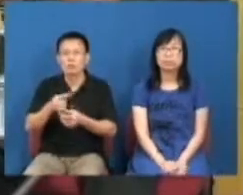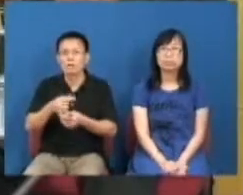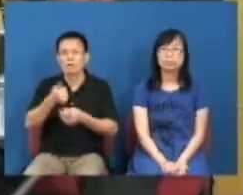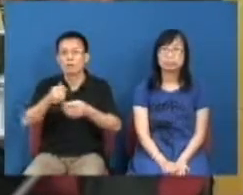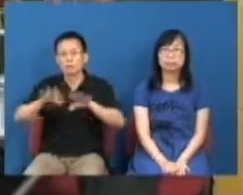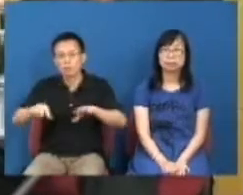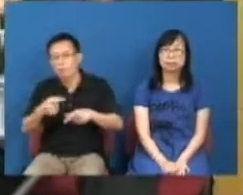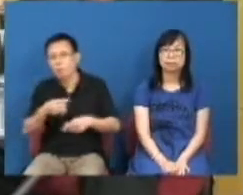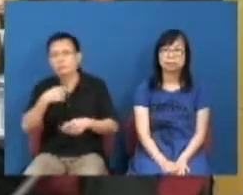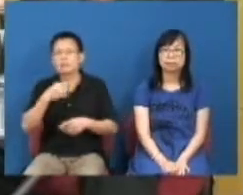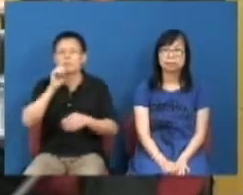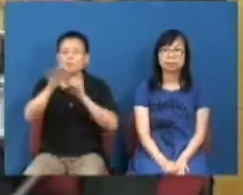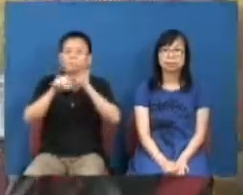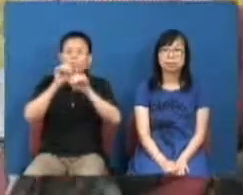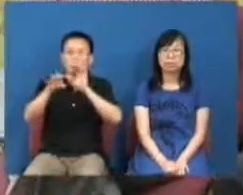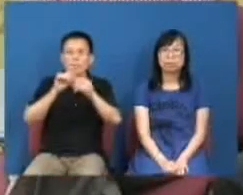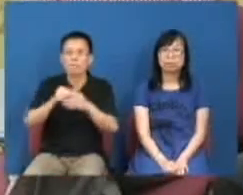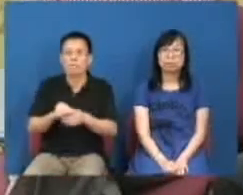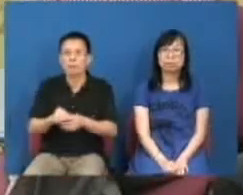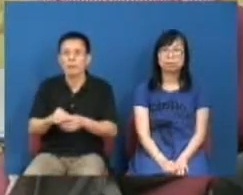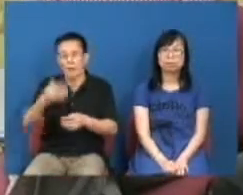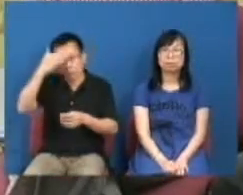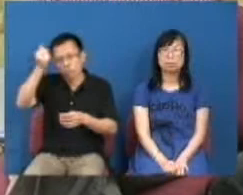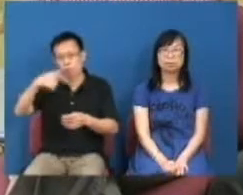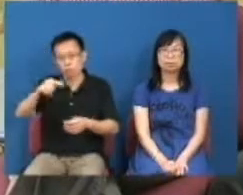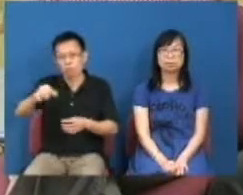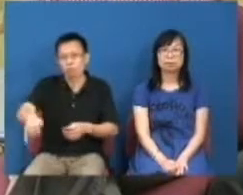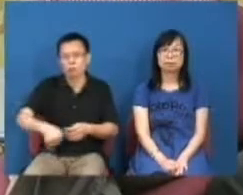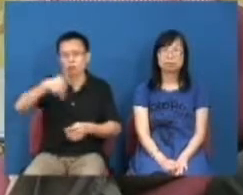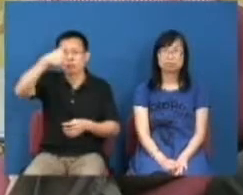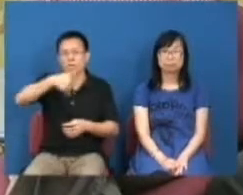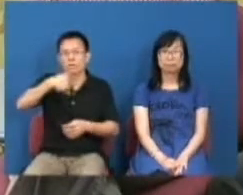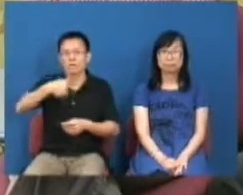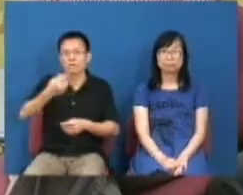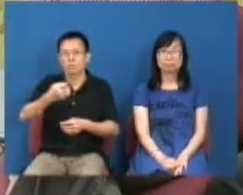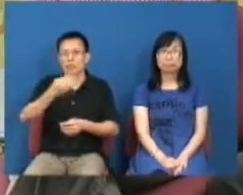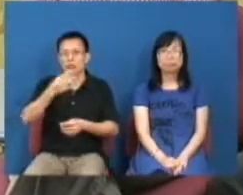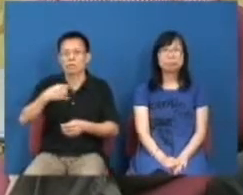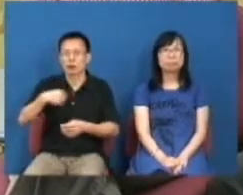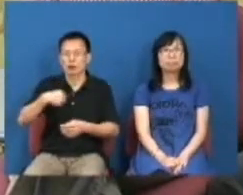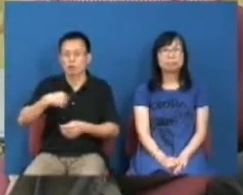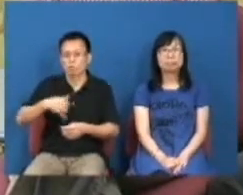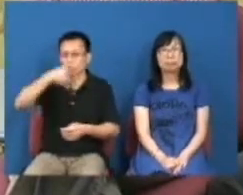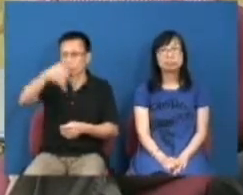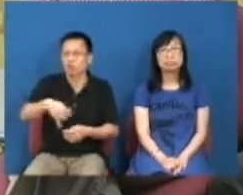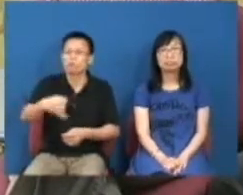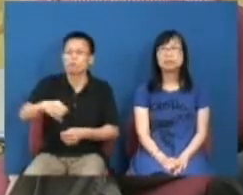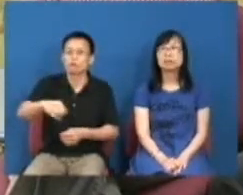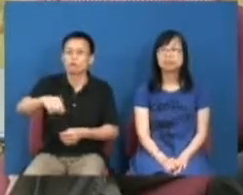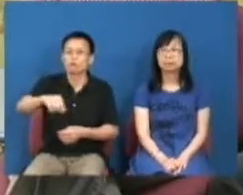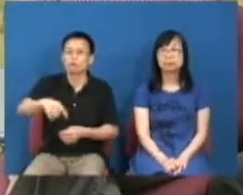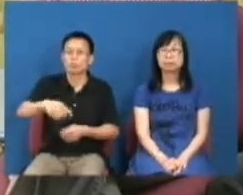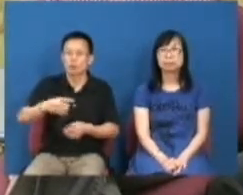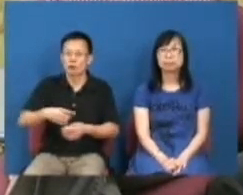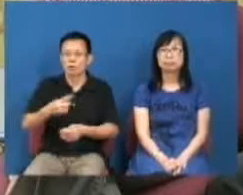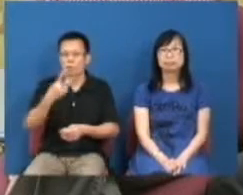咪搏命要問你啦。 好彩佢上嚟啊嘛，佢話俾我聽啊嘛，如果我落到去噶嘛， 所以咧， 咁即係我哋有